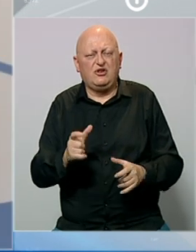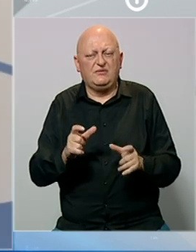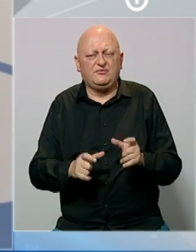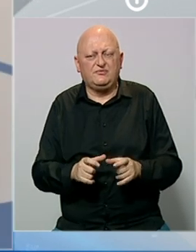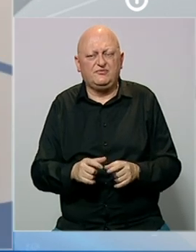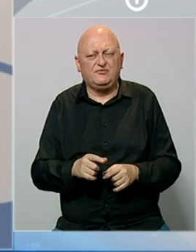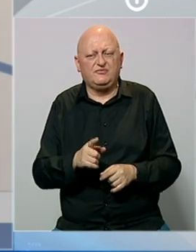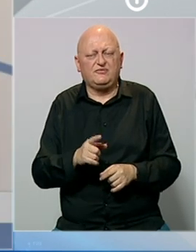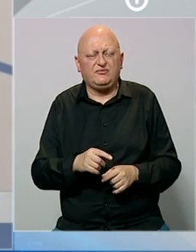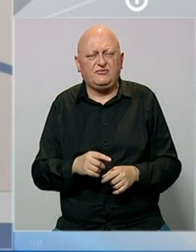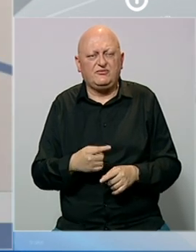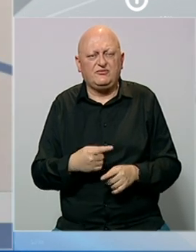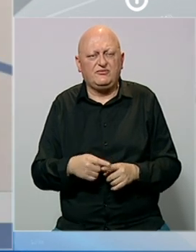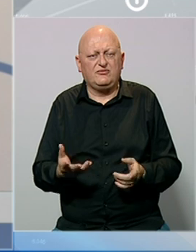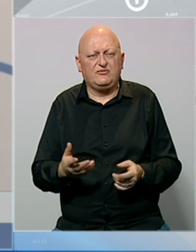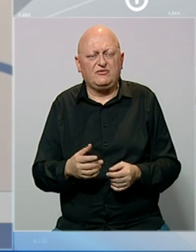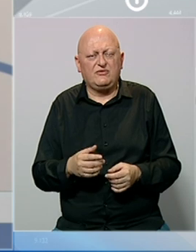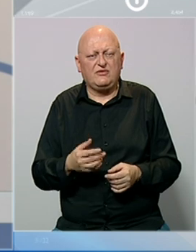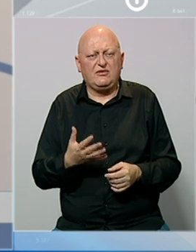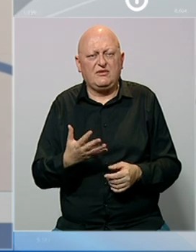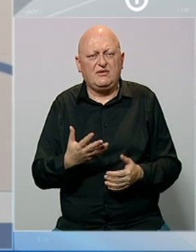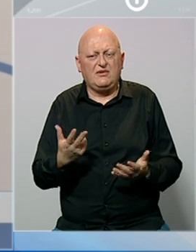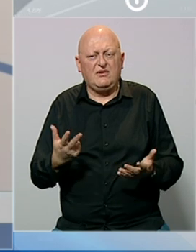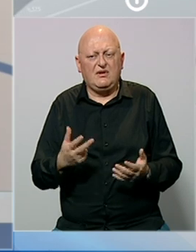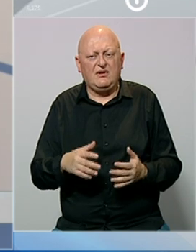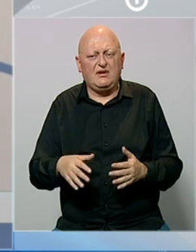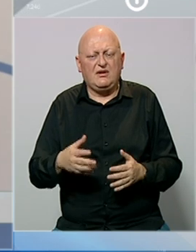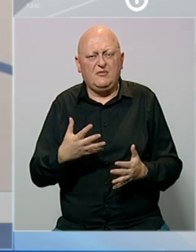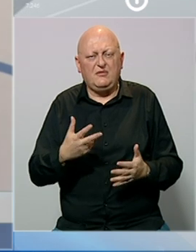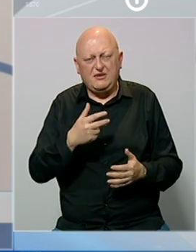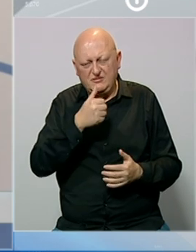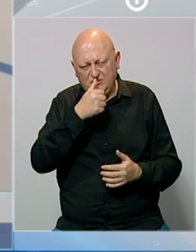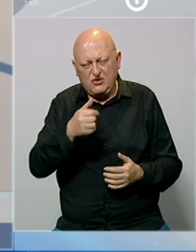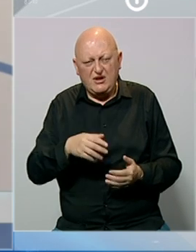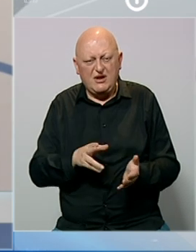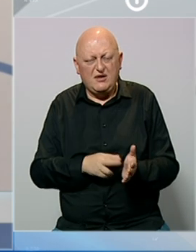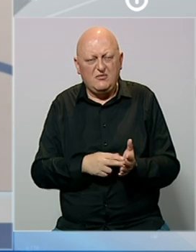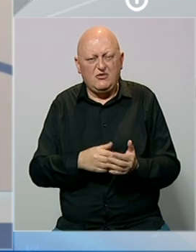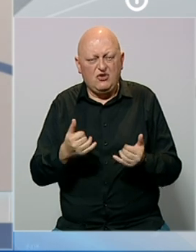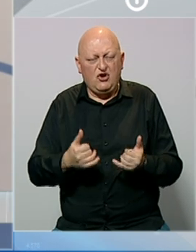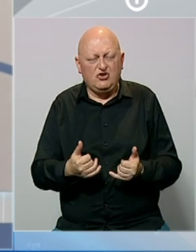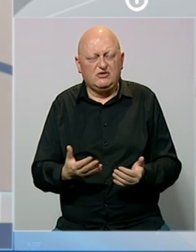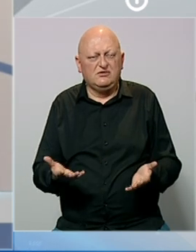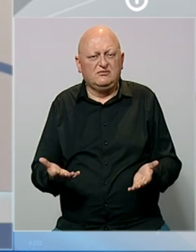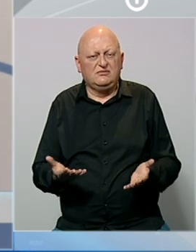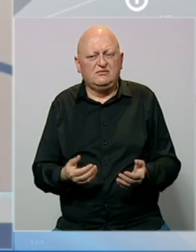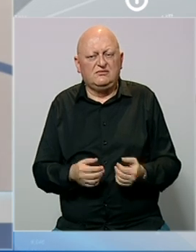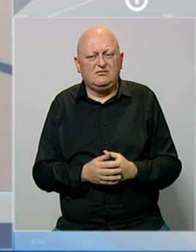Kroz ta davanja koji ide 278 miliona maraka do sada, od novih,